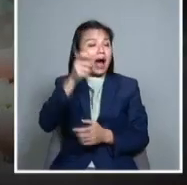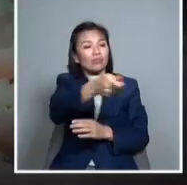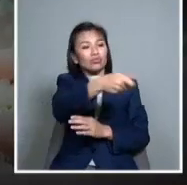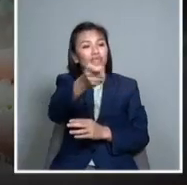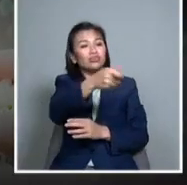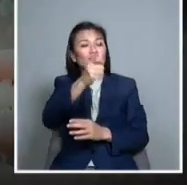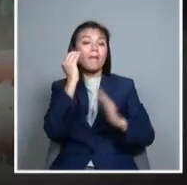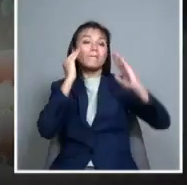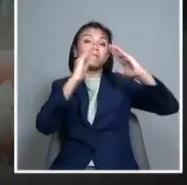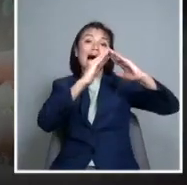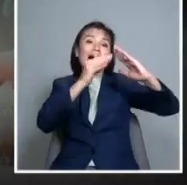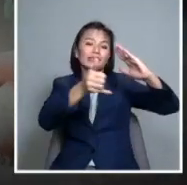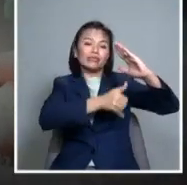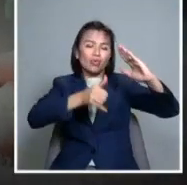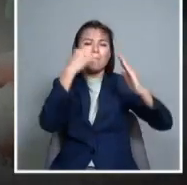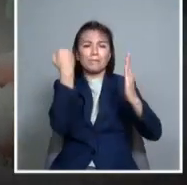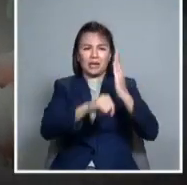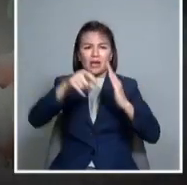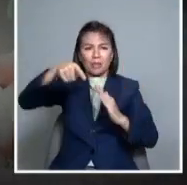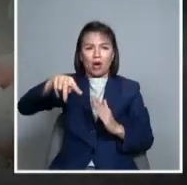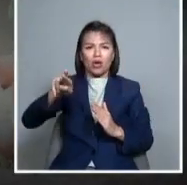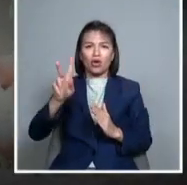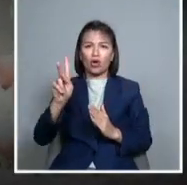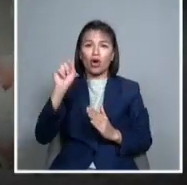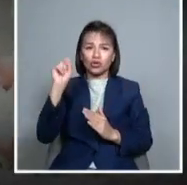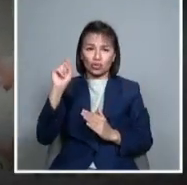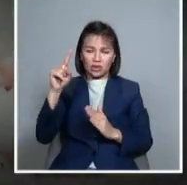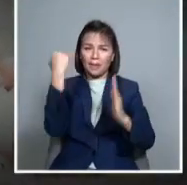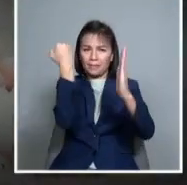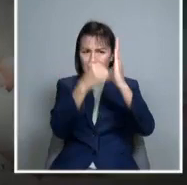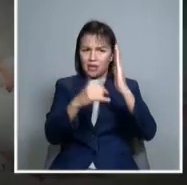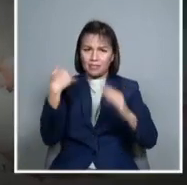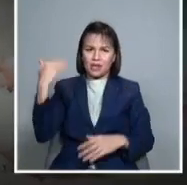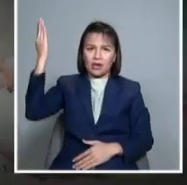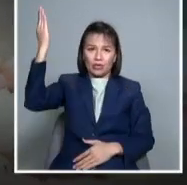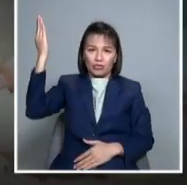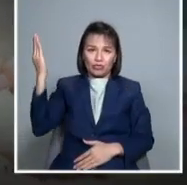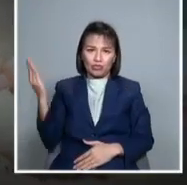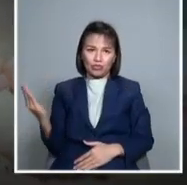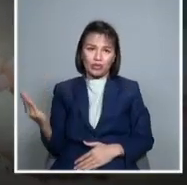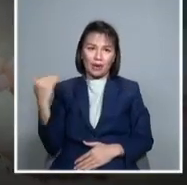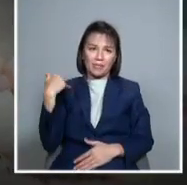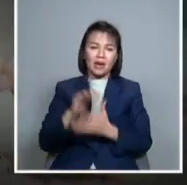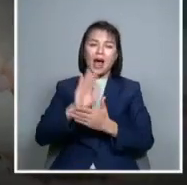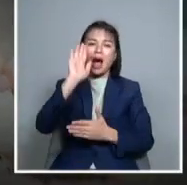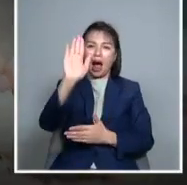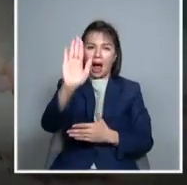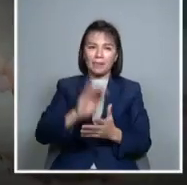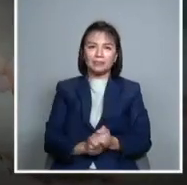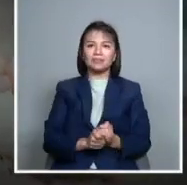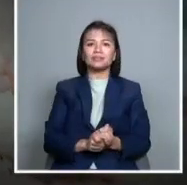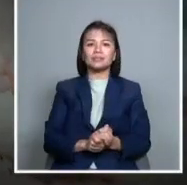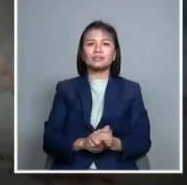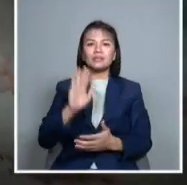น้ำกันภายในบ้านก็ถือว่ามีความผิดพรกฉุกเฉินเนี่ยนะคะดีขึ้นอยู่ตามหน้าจอขณะนี้ข้อห้ามสงกรานต์มีอะไร